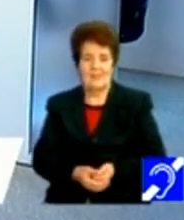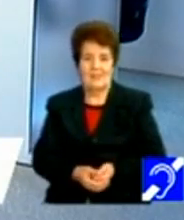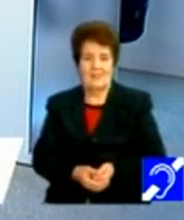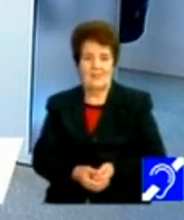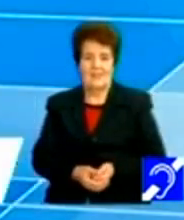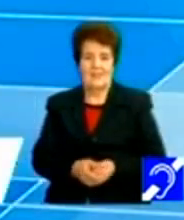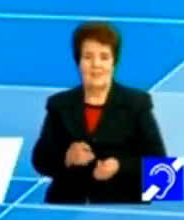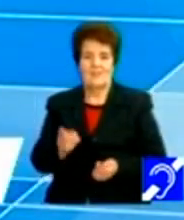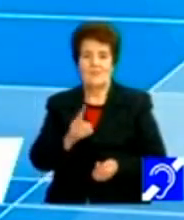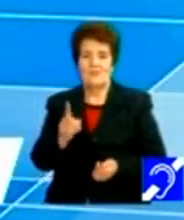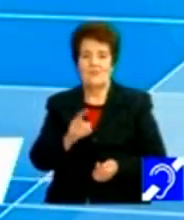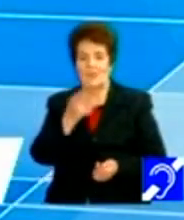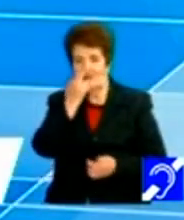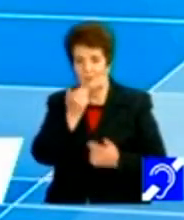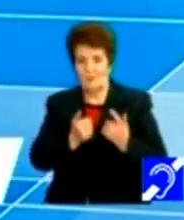Ce hobby-uri aveți?